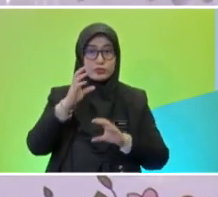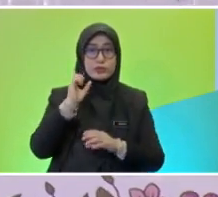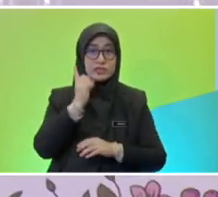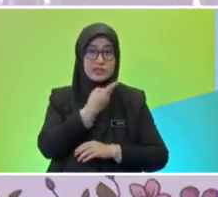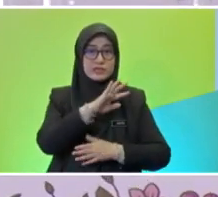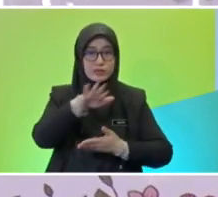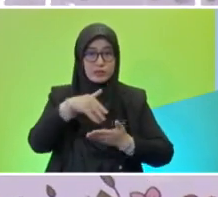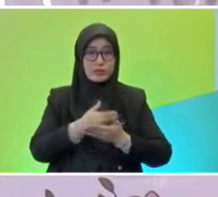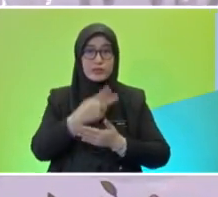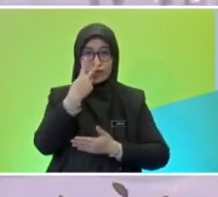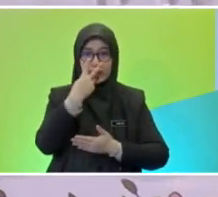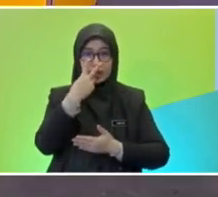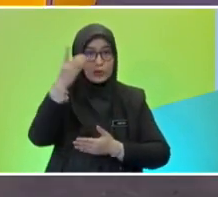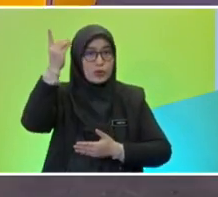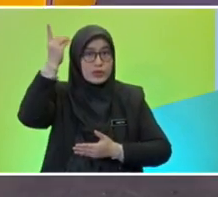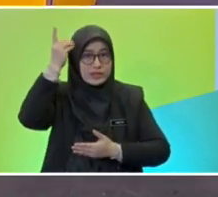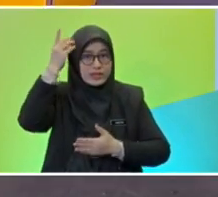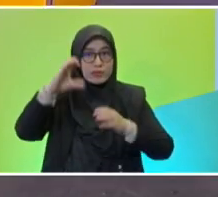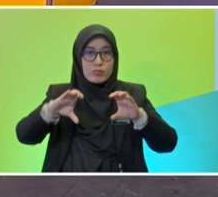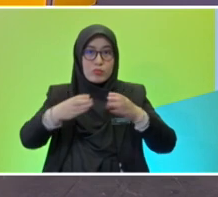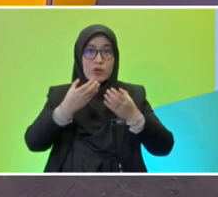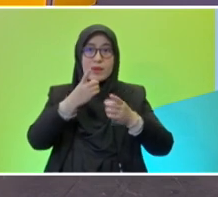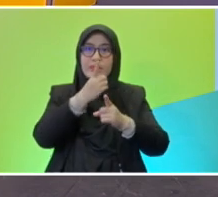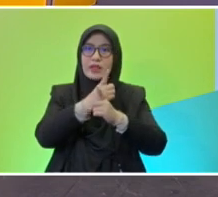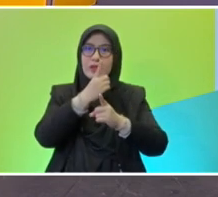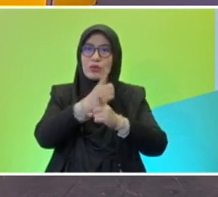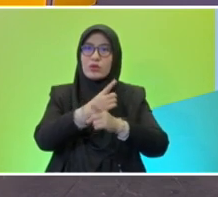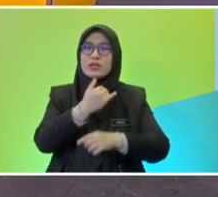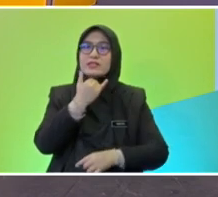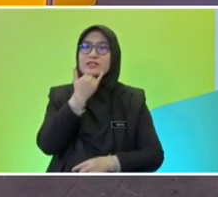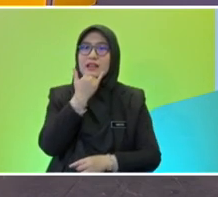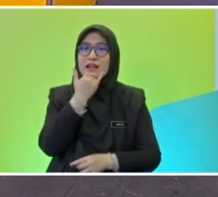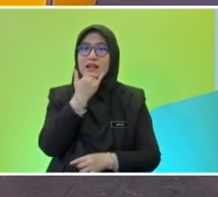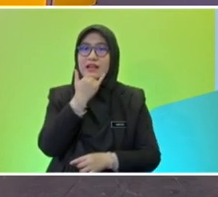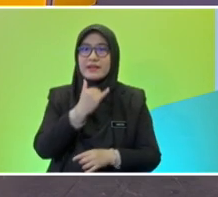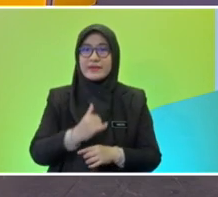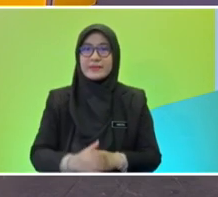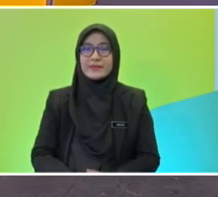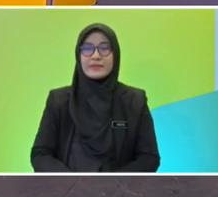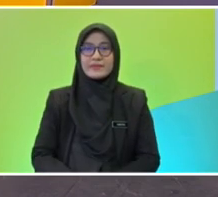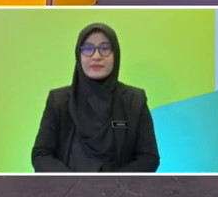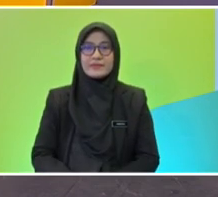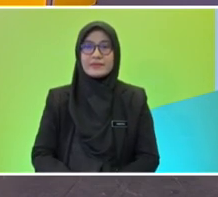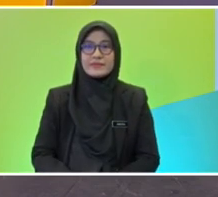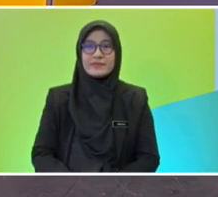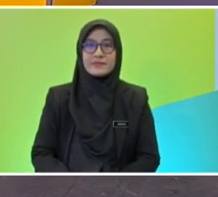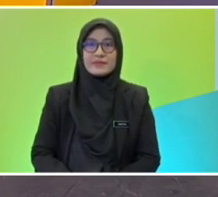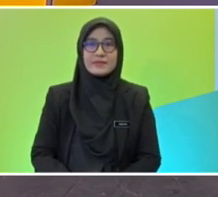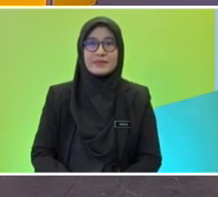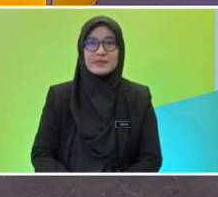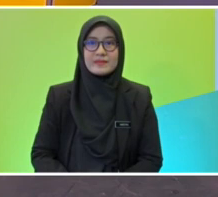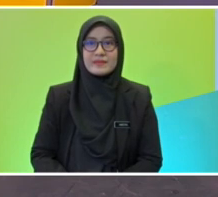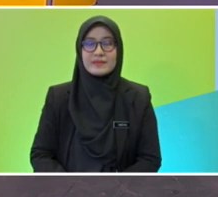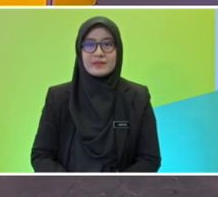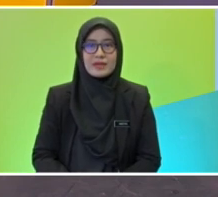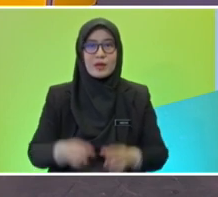Adakah Din melebarkan Aini betul ke atau ada yang salah kalau